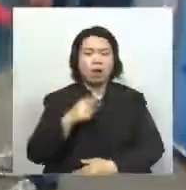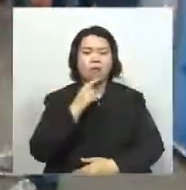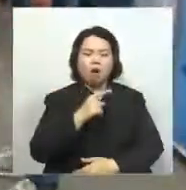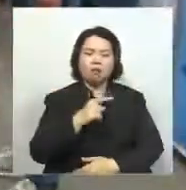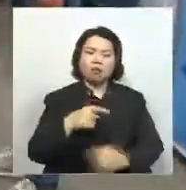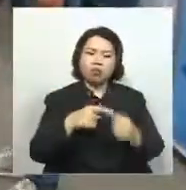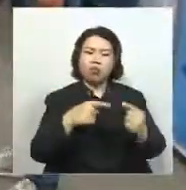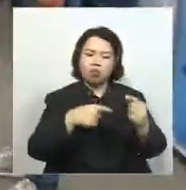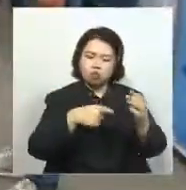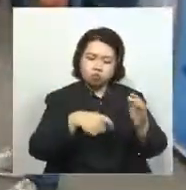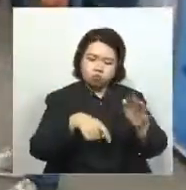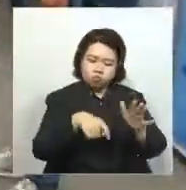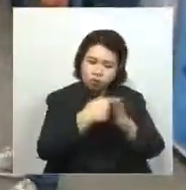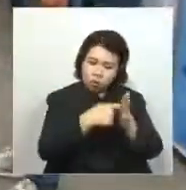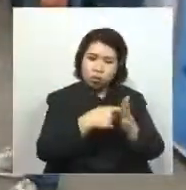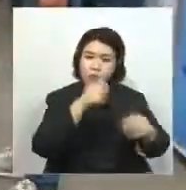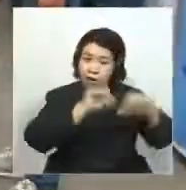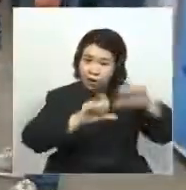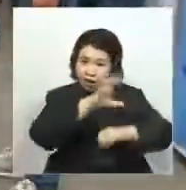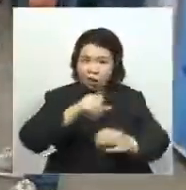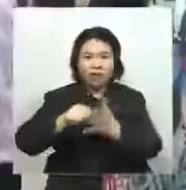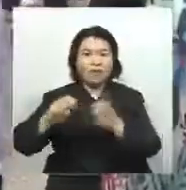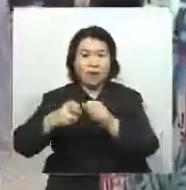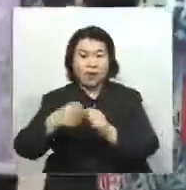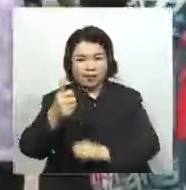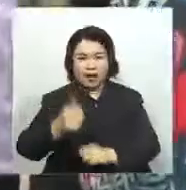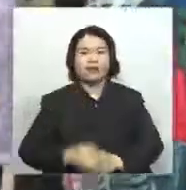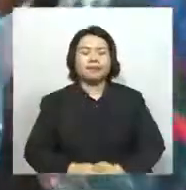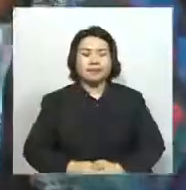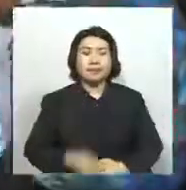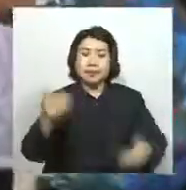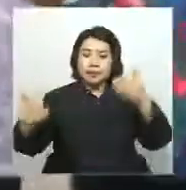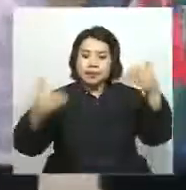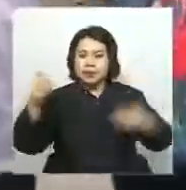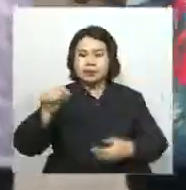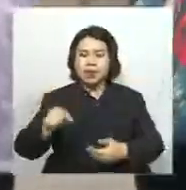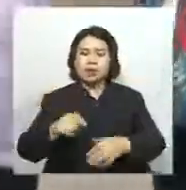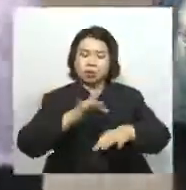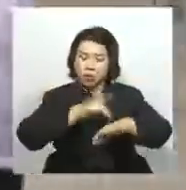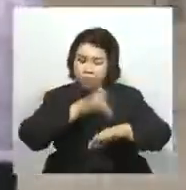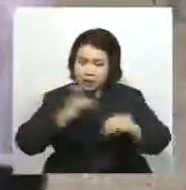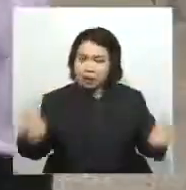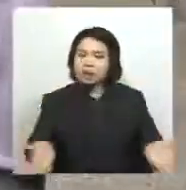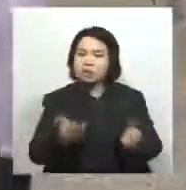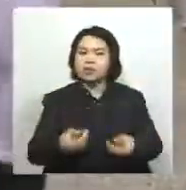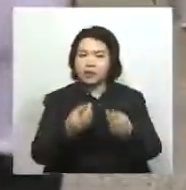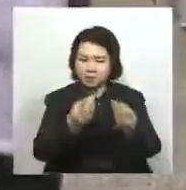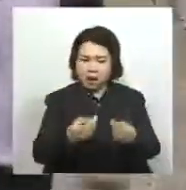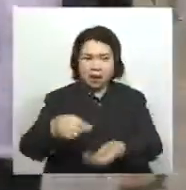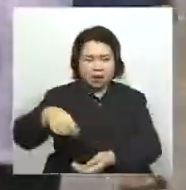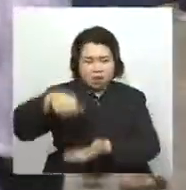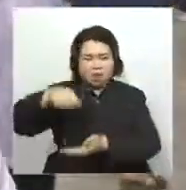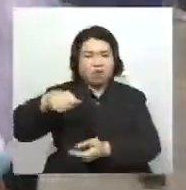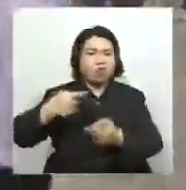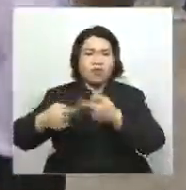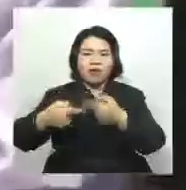ลักวิทยาศาสตร์ไปใช้แก้ปัญหาต่างๆได้ภายในงานนะคะก็ยังมีการส่งเสริมเรื่องของการอนุรักษ์สิ่งแวดล้อมด้วยลดการใช้ถุง